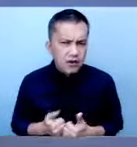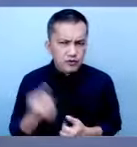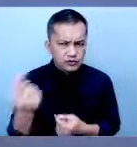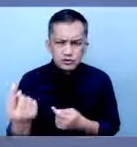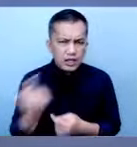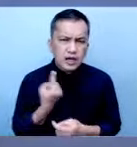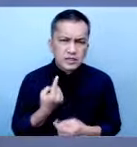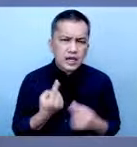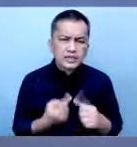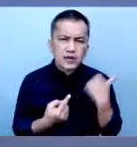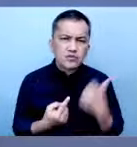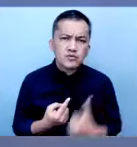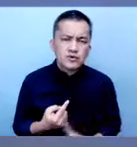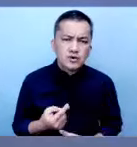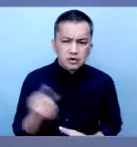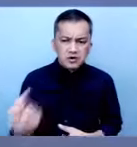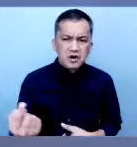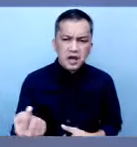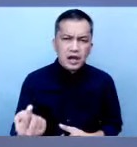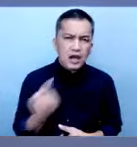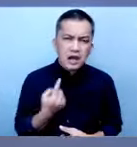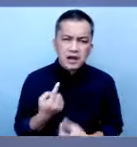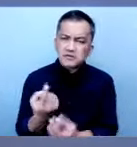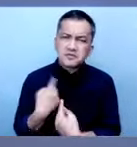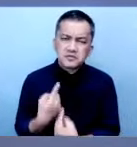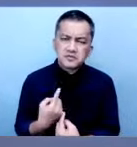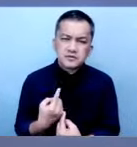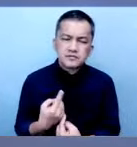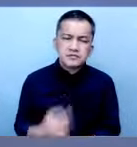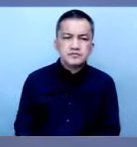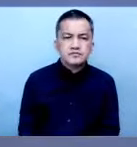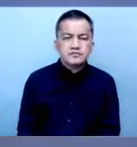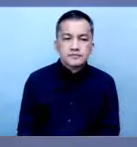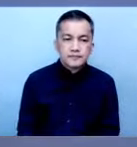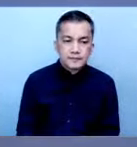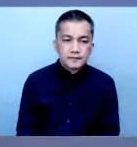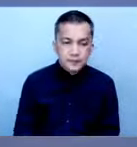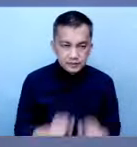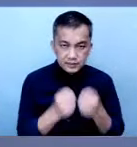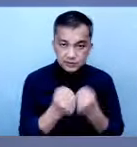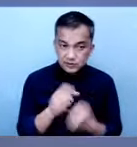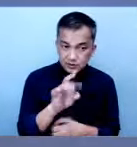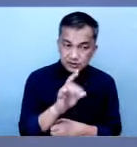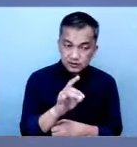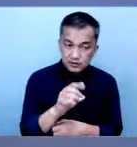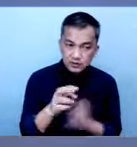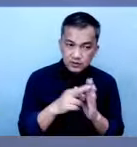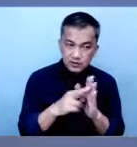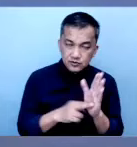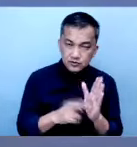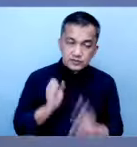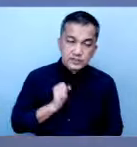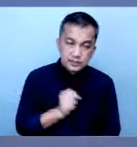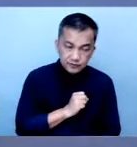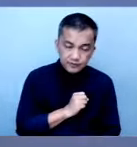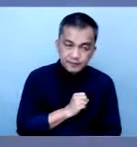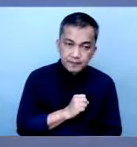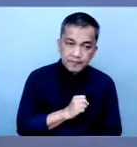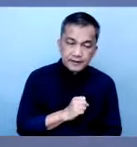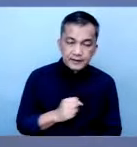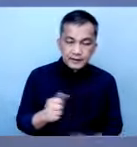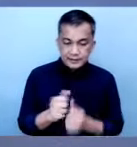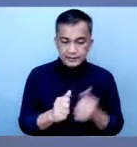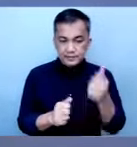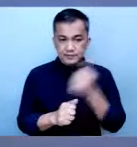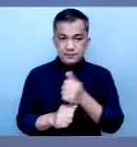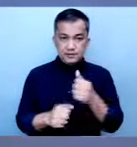testigo o papaano kung ayaw niyang sumagot sa hearing? Sa Section 18 ng Rules of Procedure ng Senado, ang chairman ng